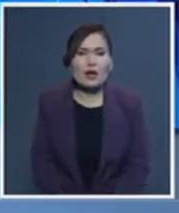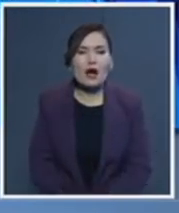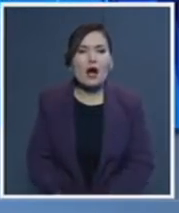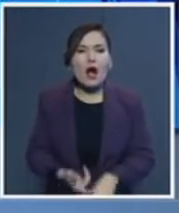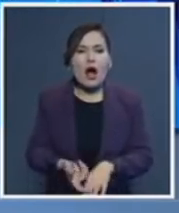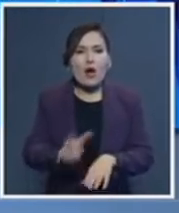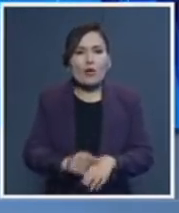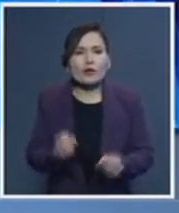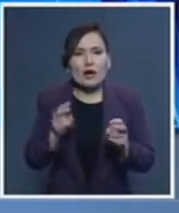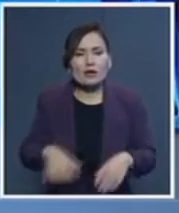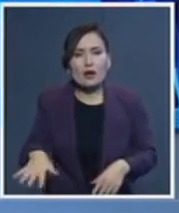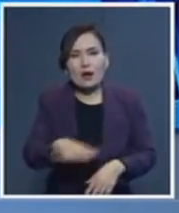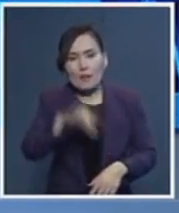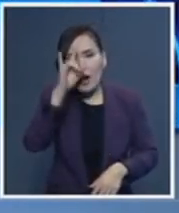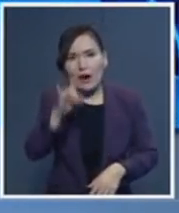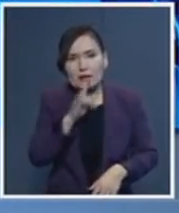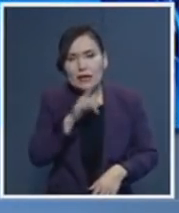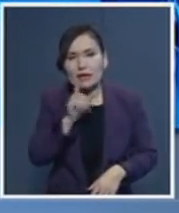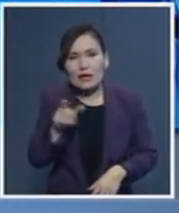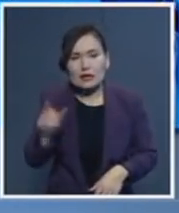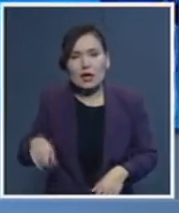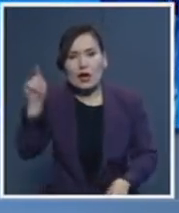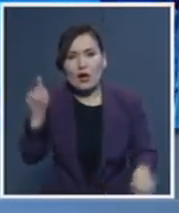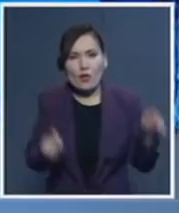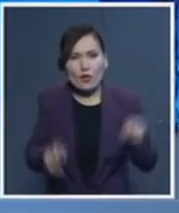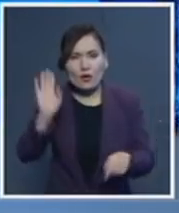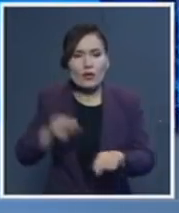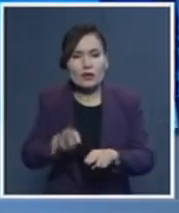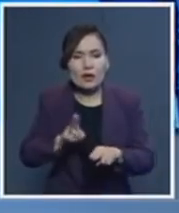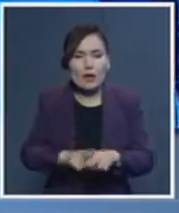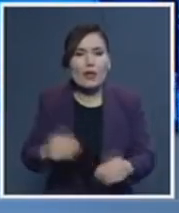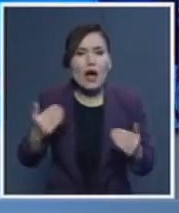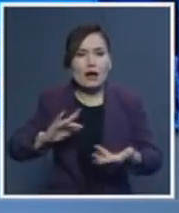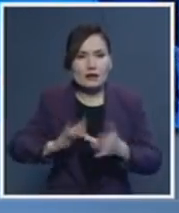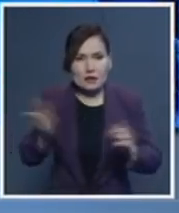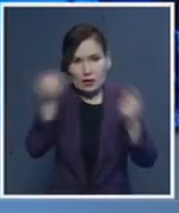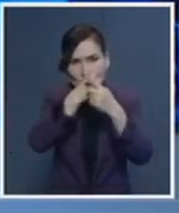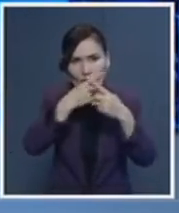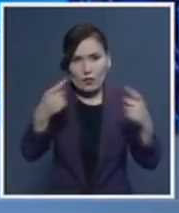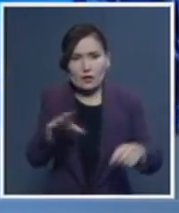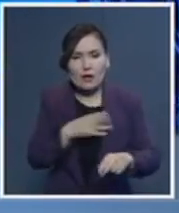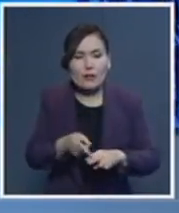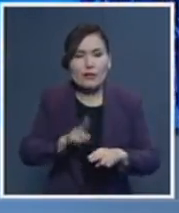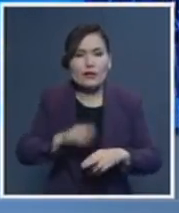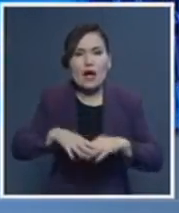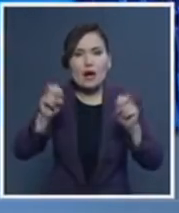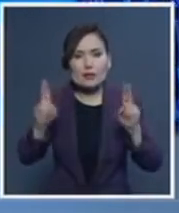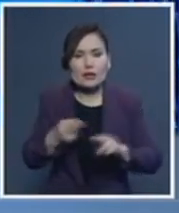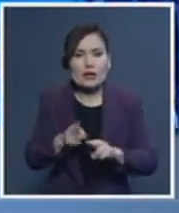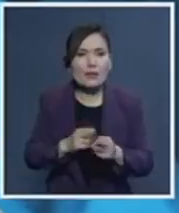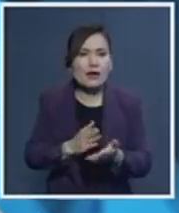Қауіпті аймақтан отандастарымыздың аман-есен елге оралуын Бұқара сүйіншілеп, әлеуметтік желілерде де қуанышты жаңалықпен бөлісіп жатыр. Сарапшылар